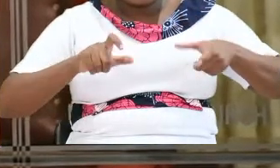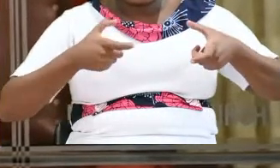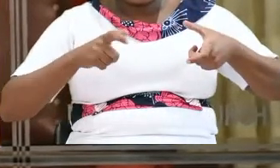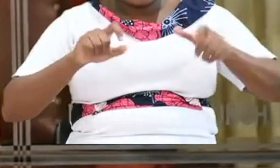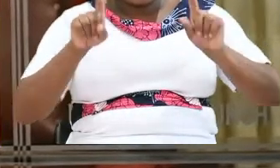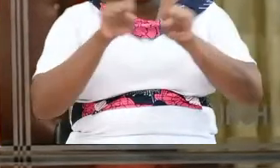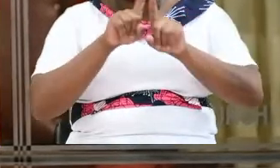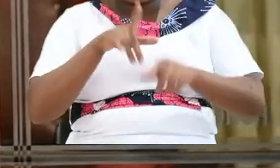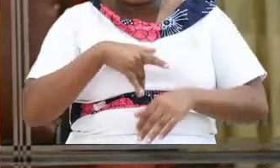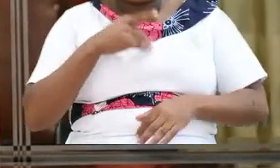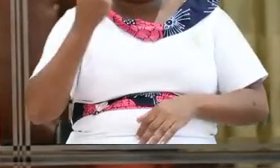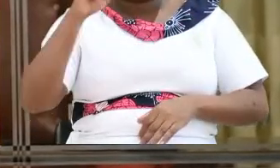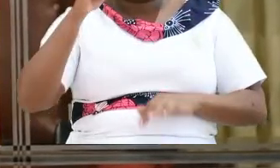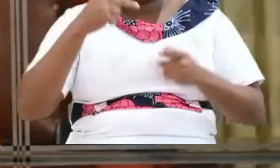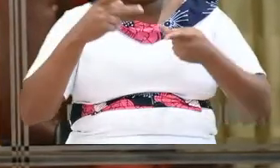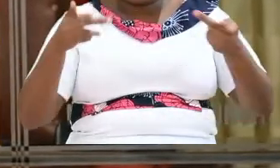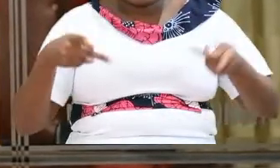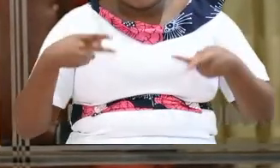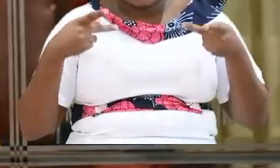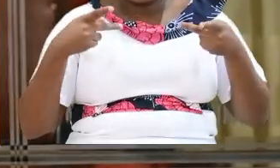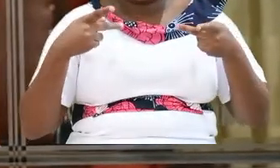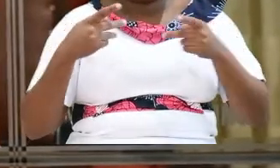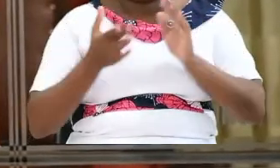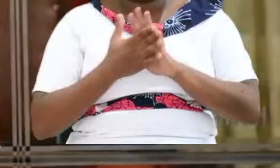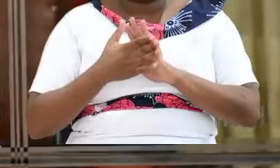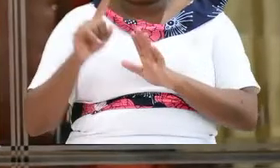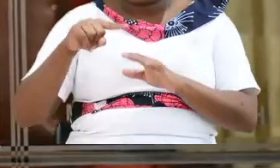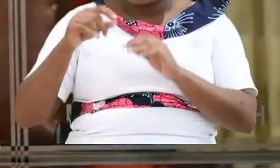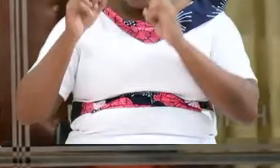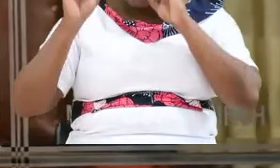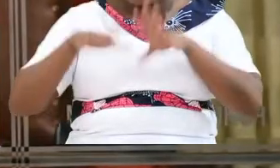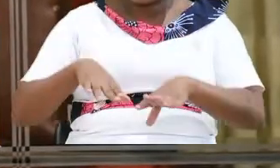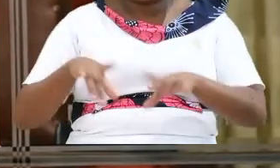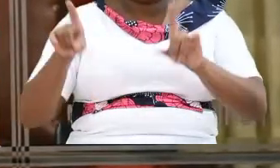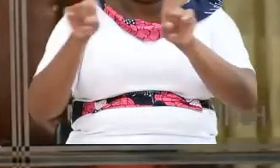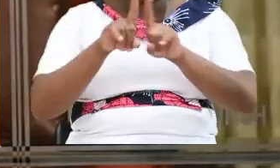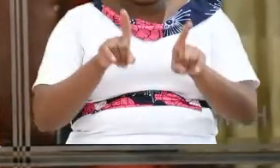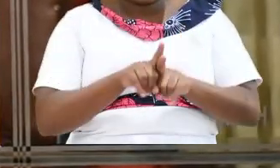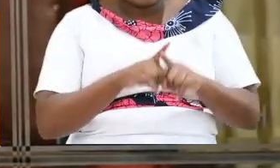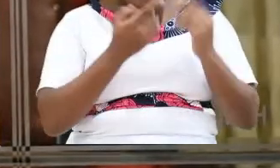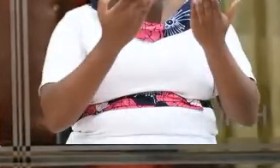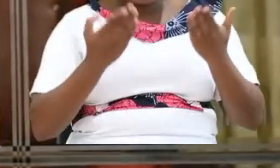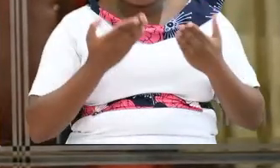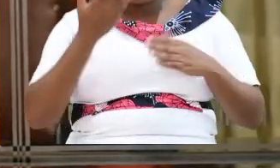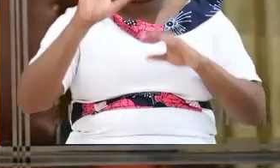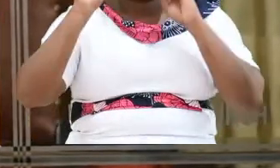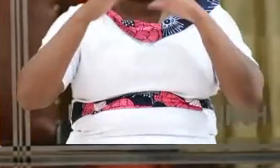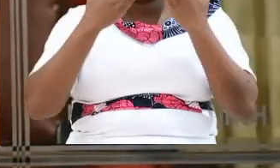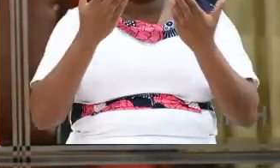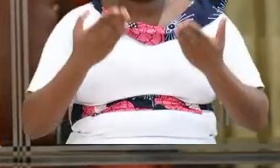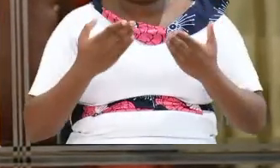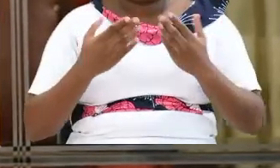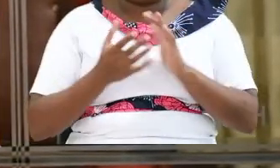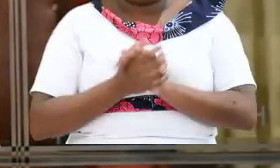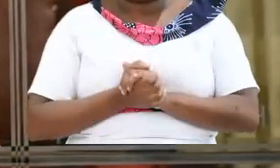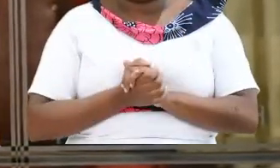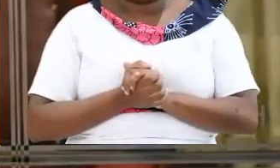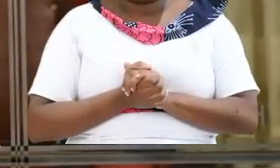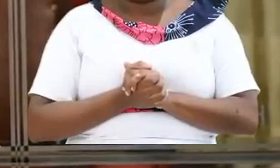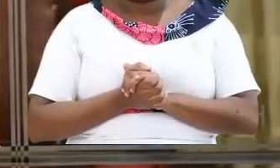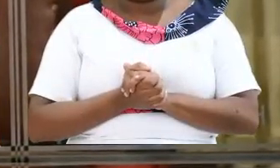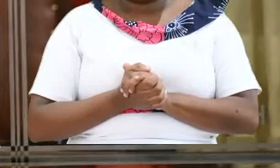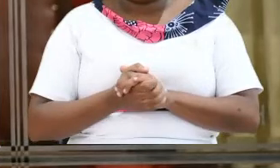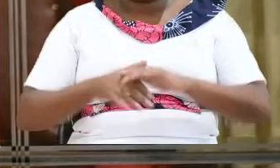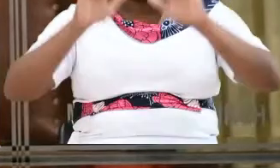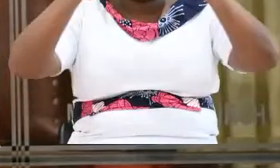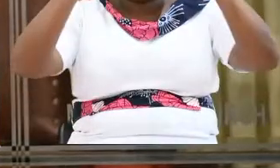mkajisikie mkiwa mahali panastahili na tukibarikiwa pia nanyi, Mungu awabariki sana. Ni